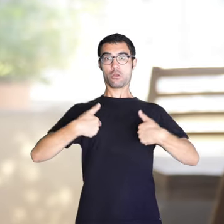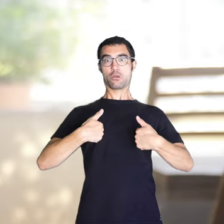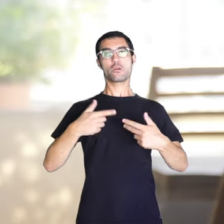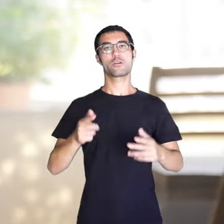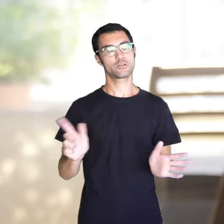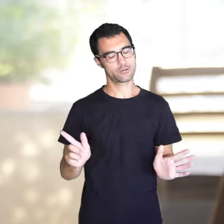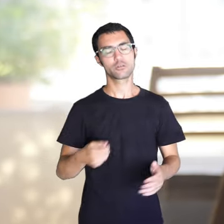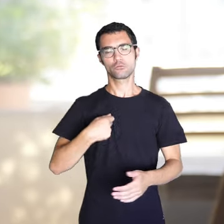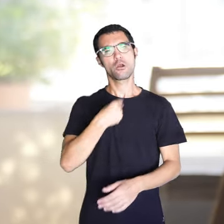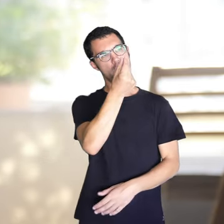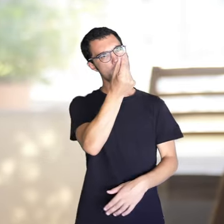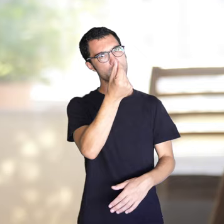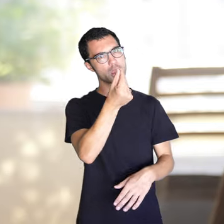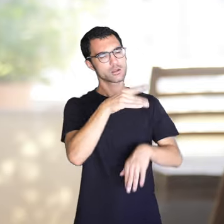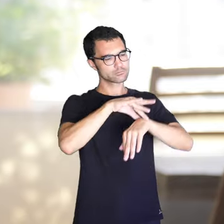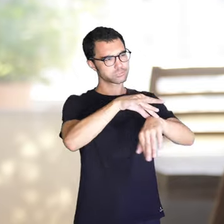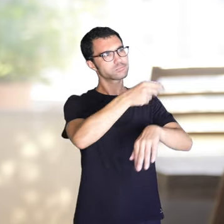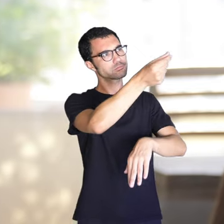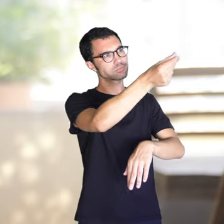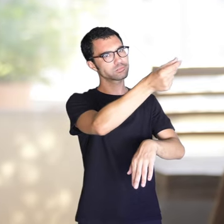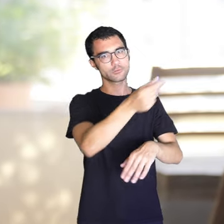seguro. Però no.